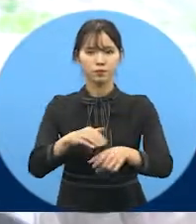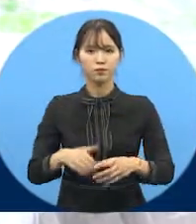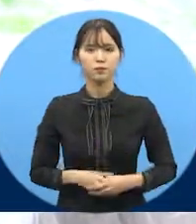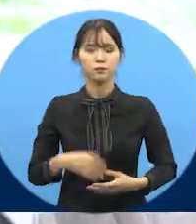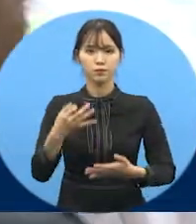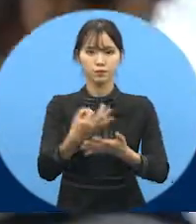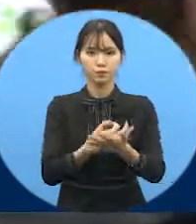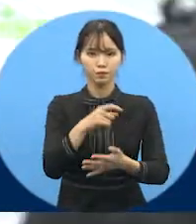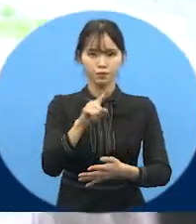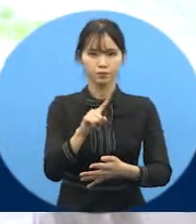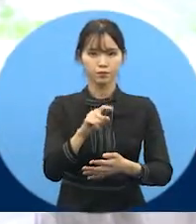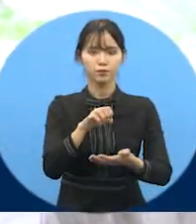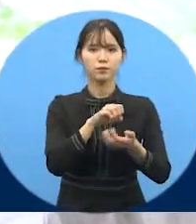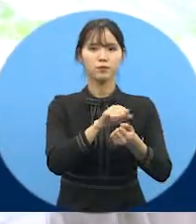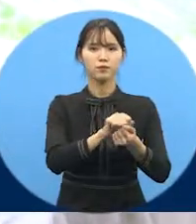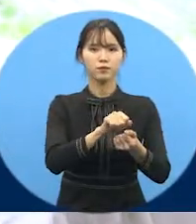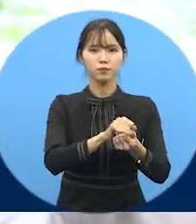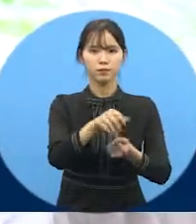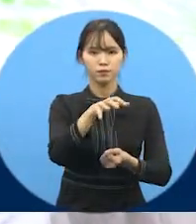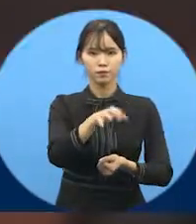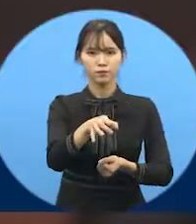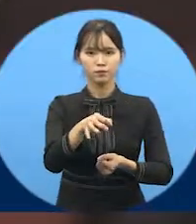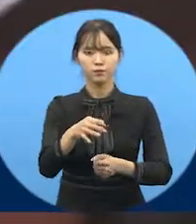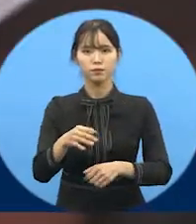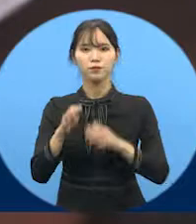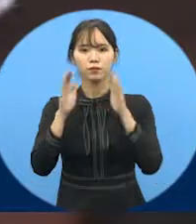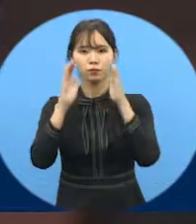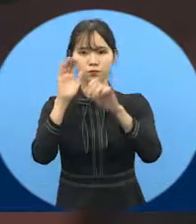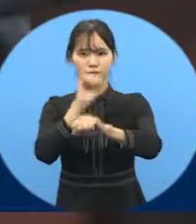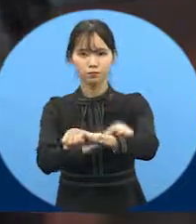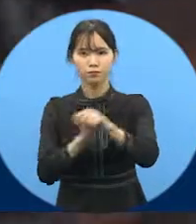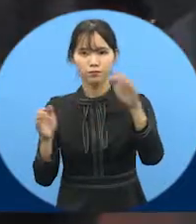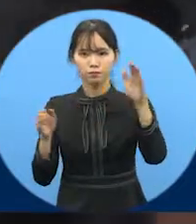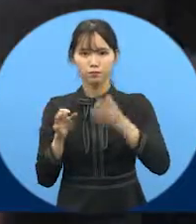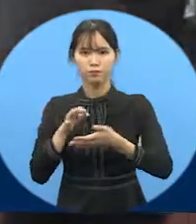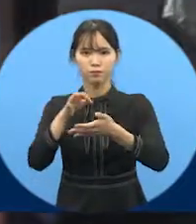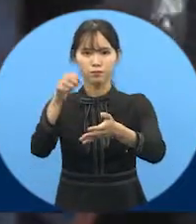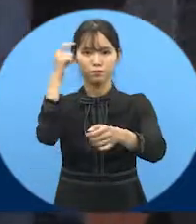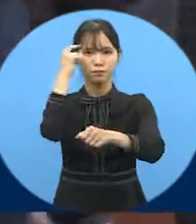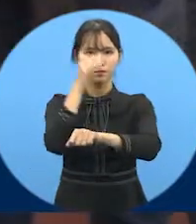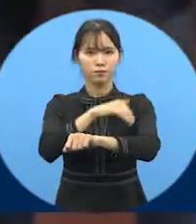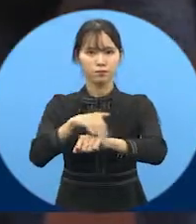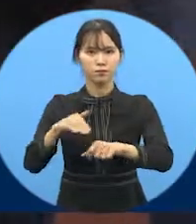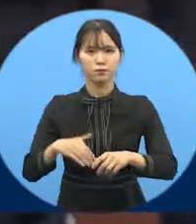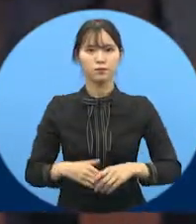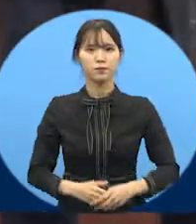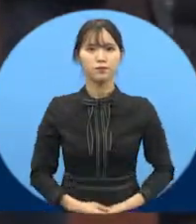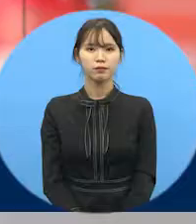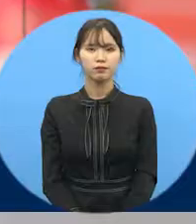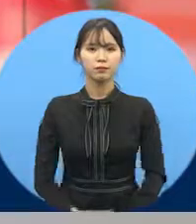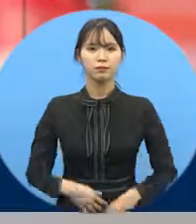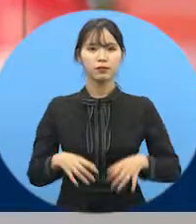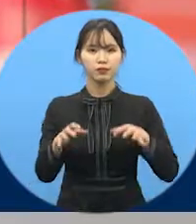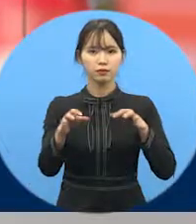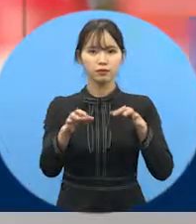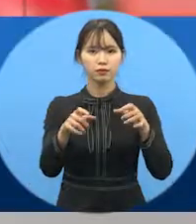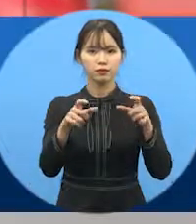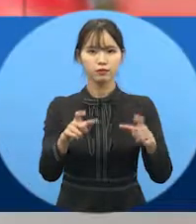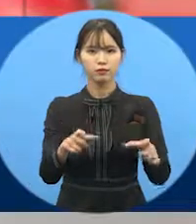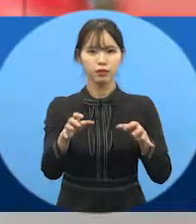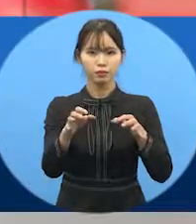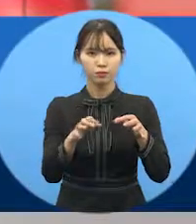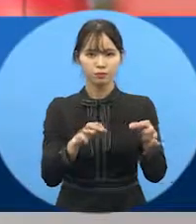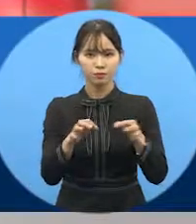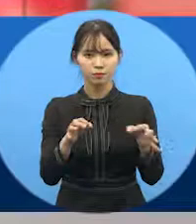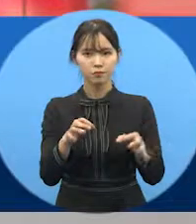수익금은 향후 교복 물려주기 행사 에 세탁비 로 활용 되거나 장학금으로 쓰일 예정입니다 동대문구